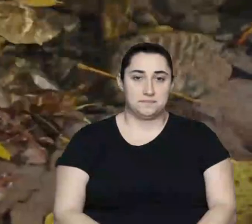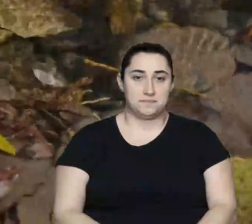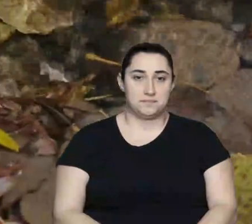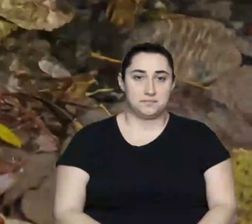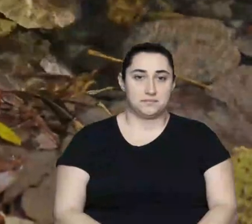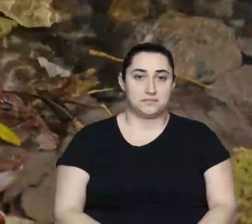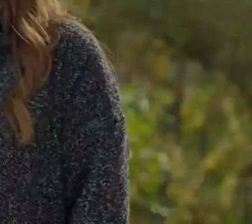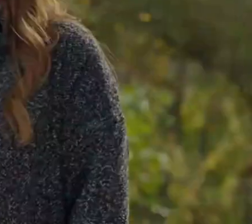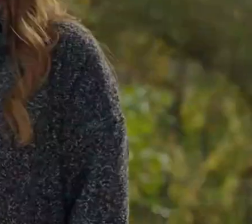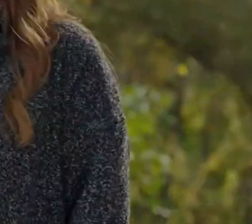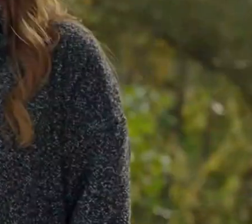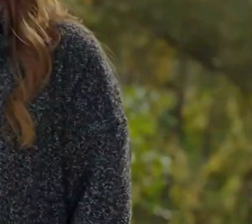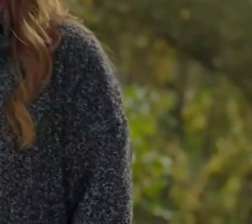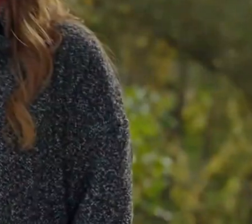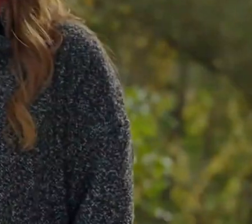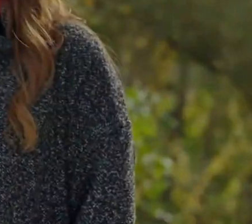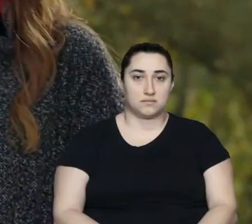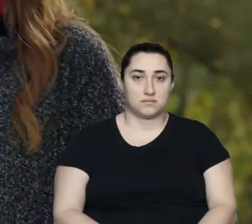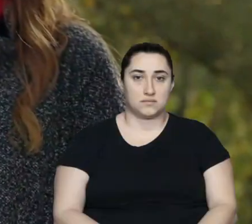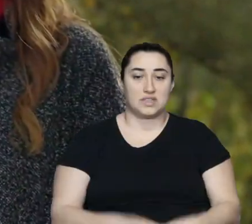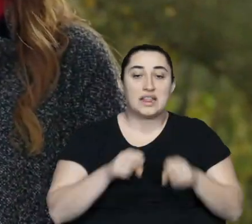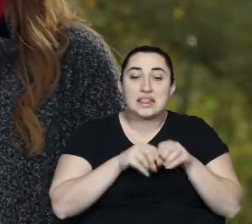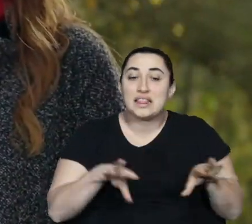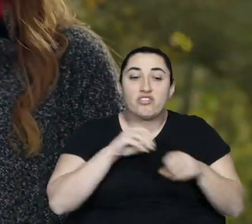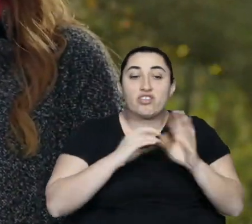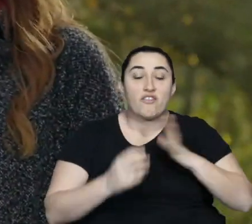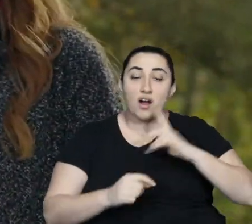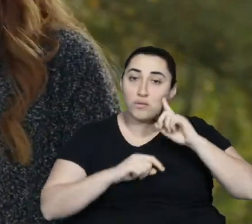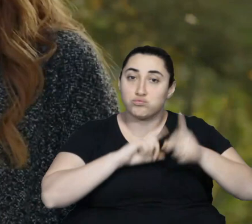Muska giderken bir dala takılıp durdu. Ara bul köklerini.